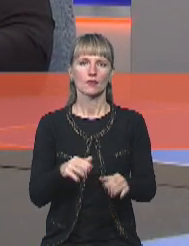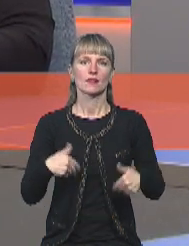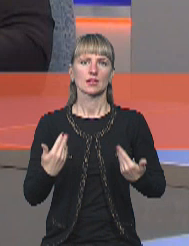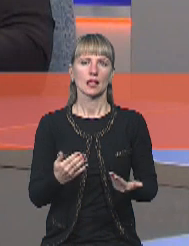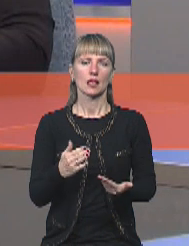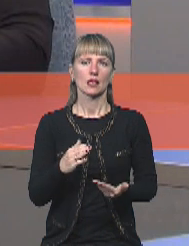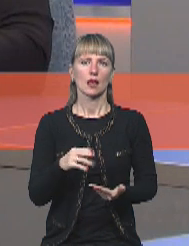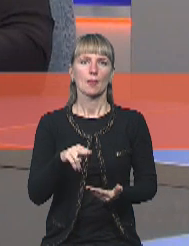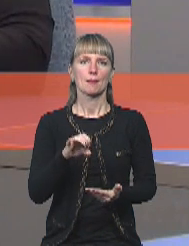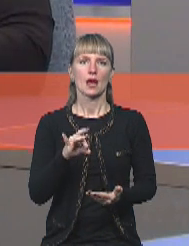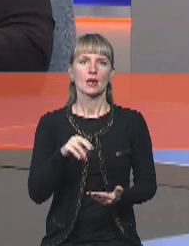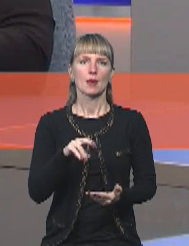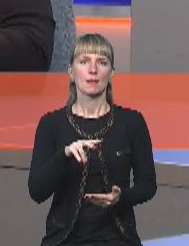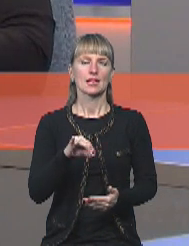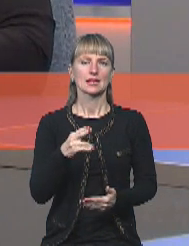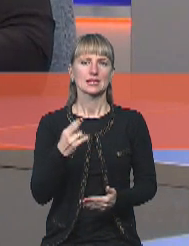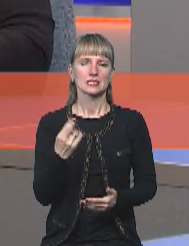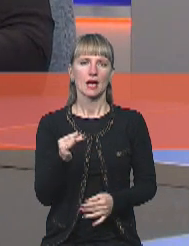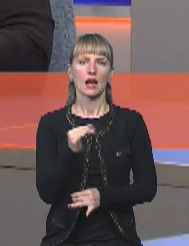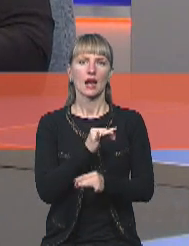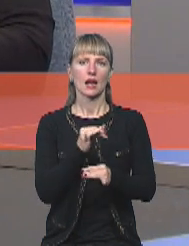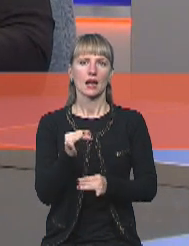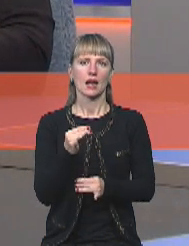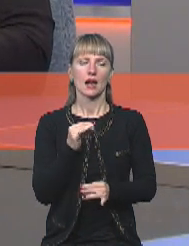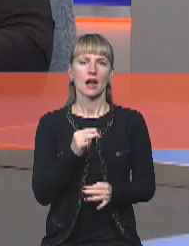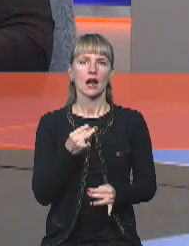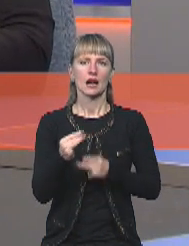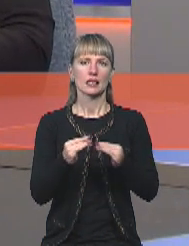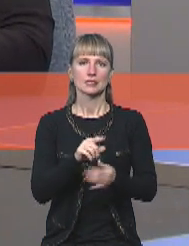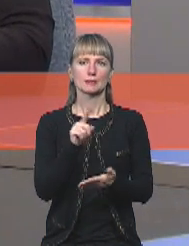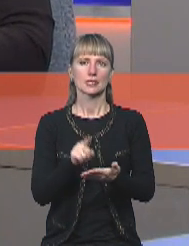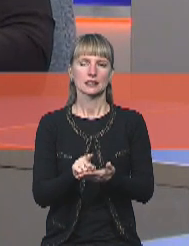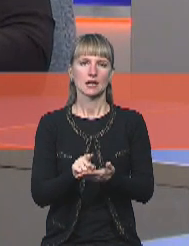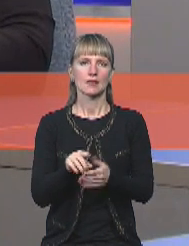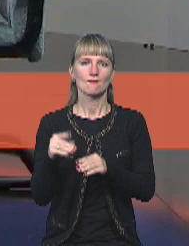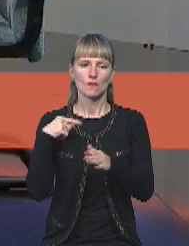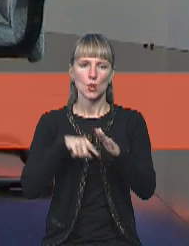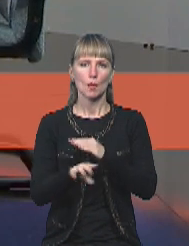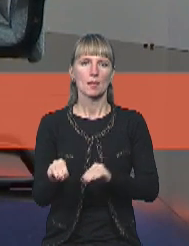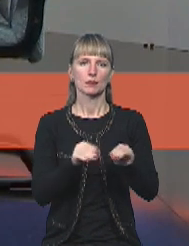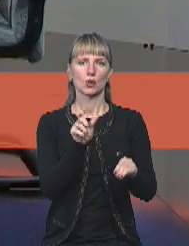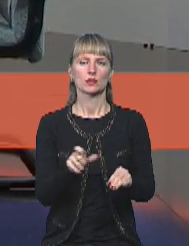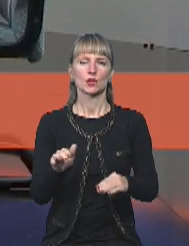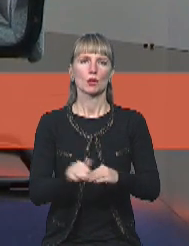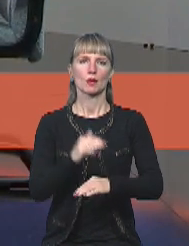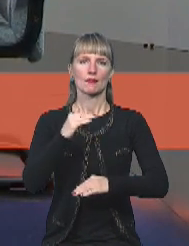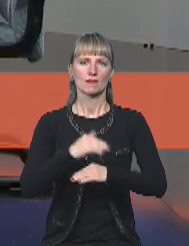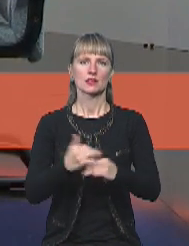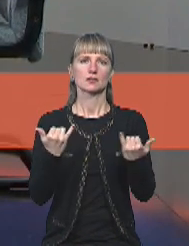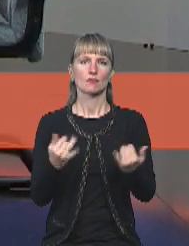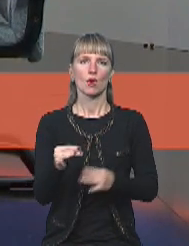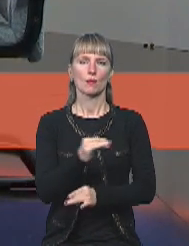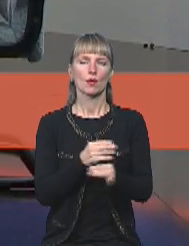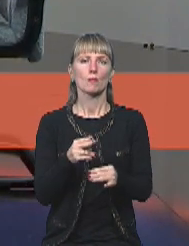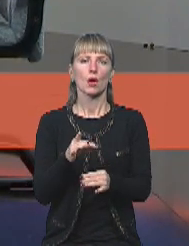Перепелиця, радниця з питань внутрішньопереміщених осіб у Запорізькій області. Вітаю, Настю. Добрий вечір. Добрий вечір. Отже, говоримо сьогодні